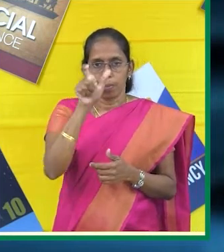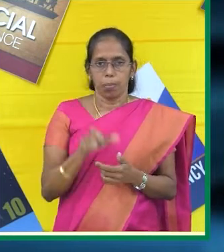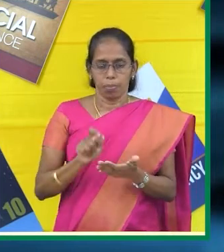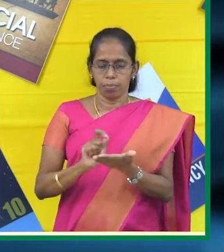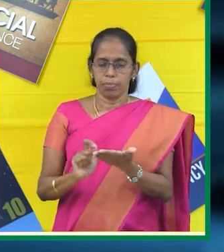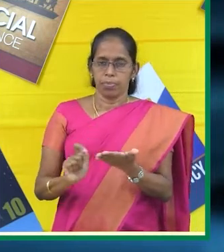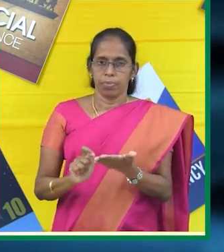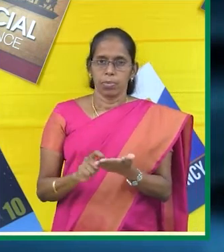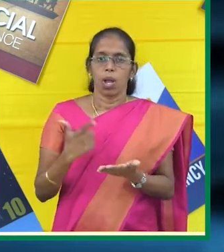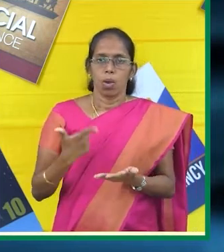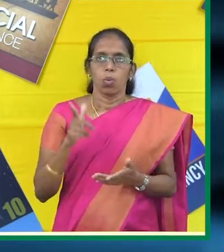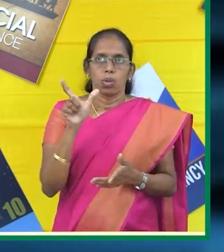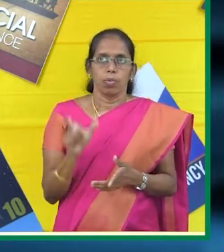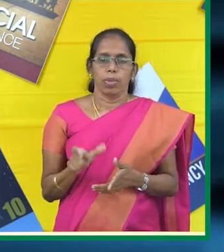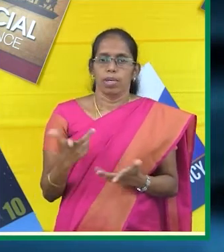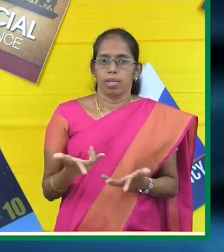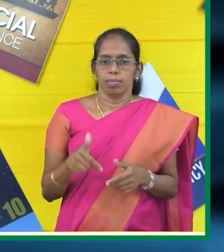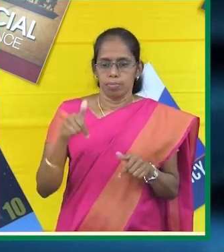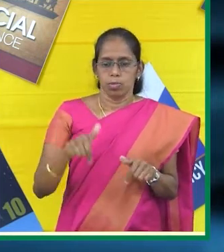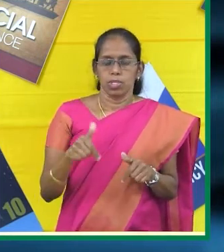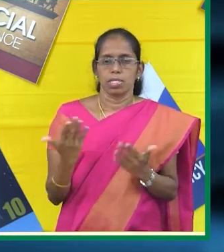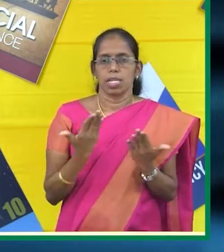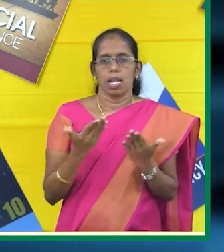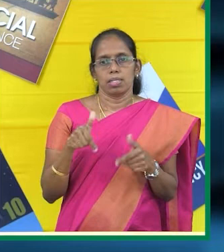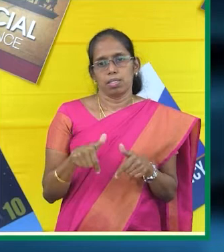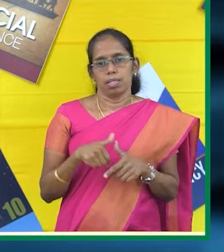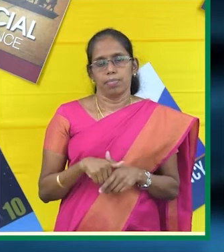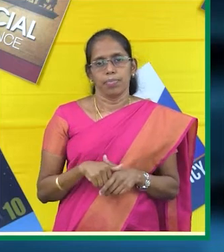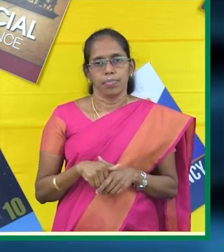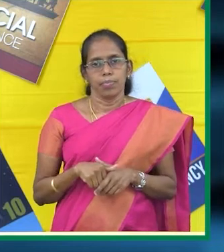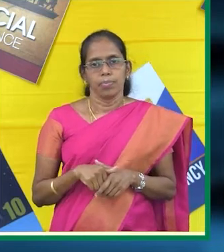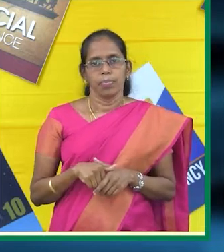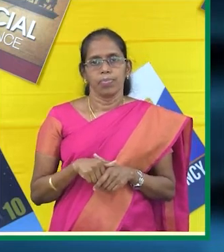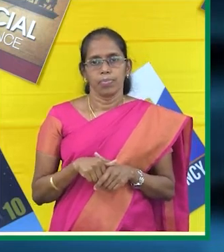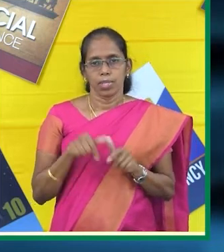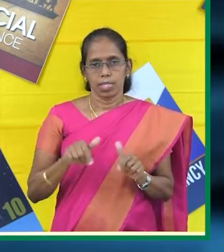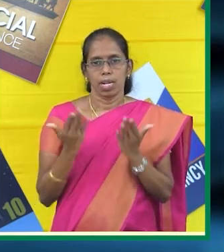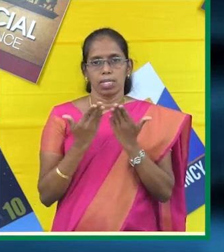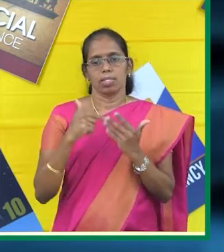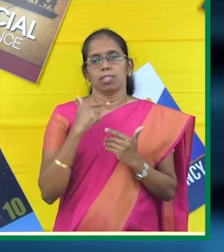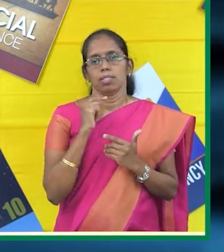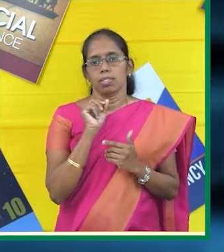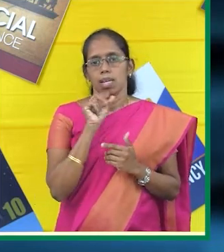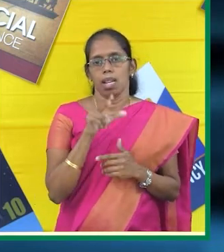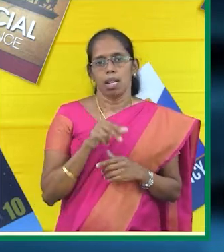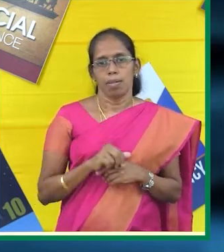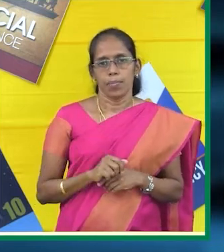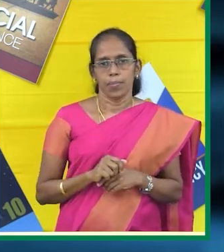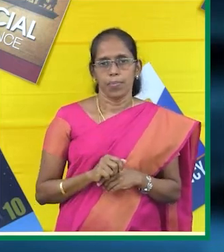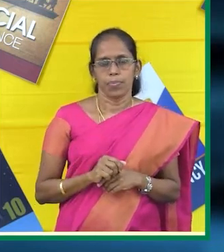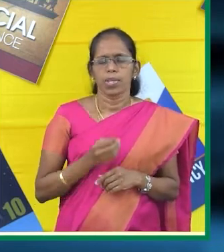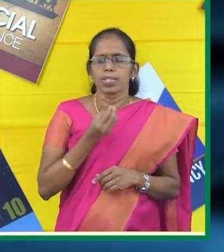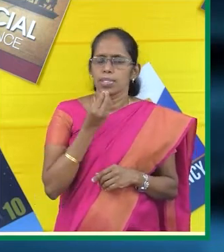பத்திரிகையாளர் அவர் எப்படி இருப்பார் என்பதை பற்றி தான் இந்த பாடம் சொல்லுகிறது.